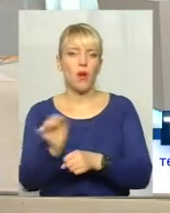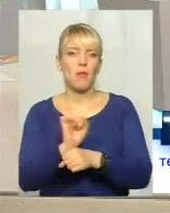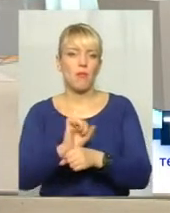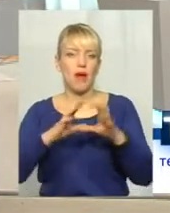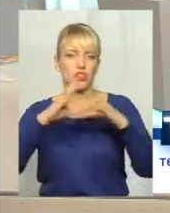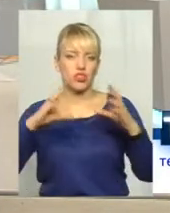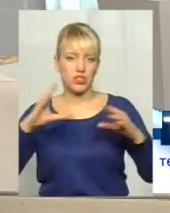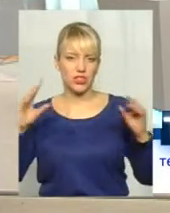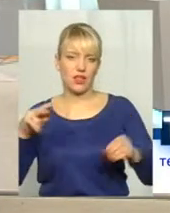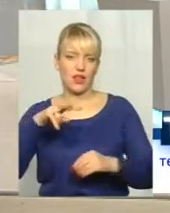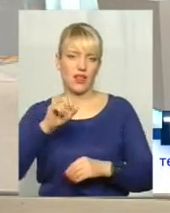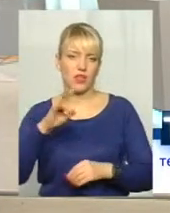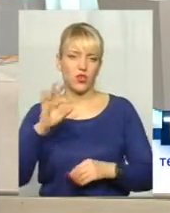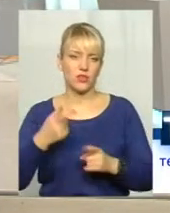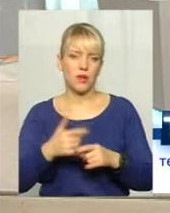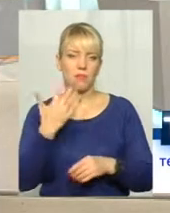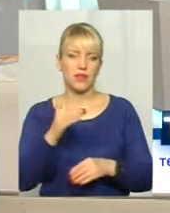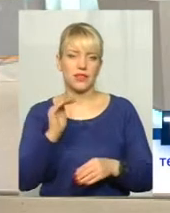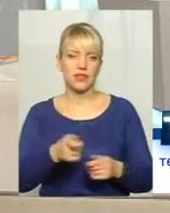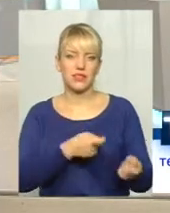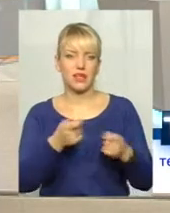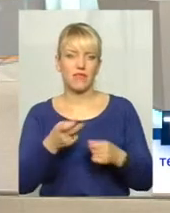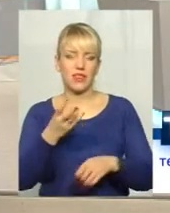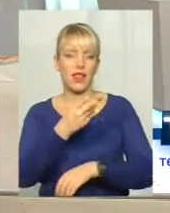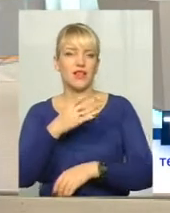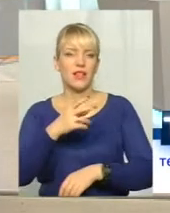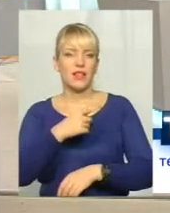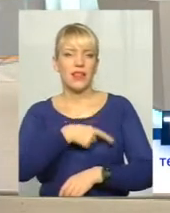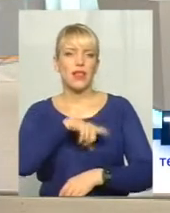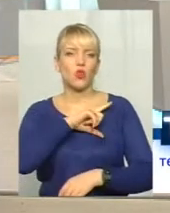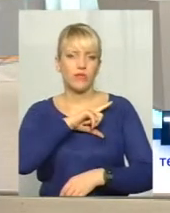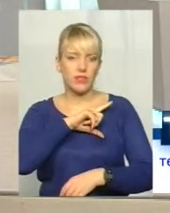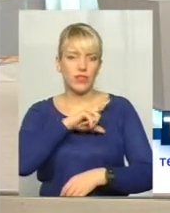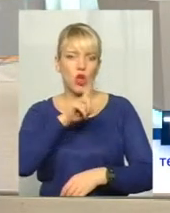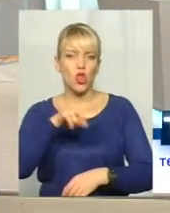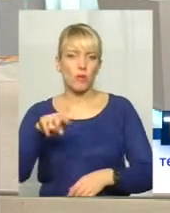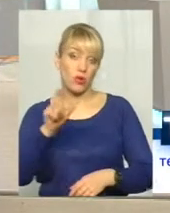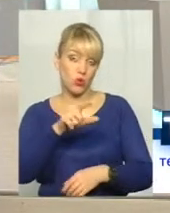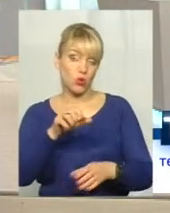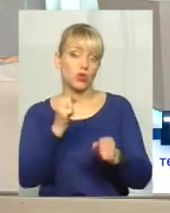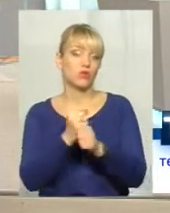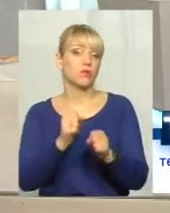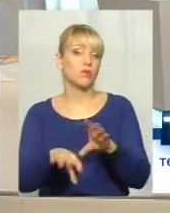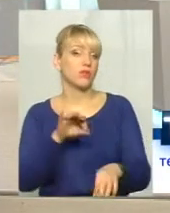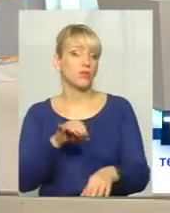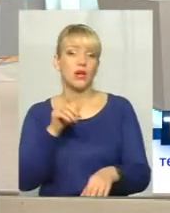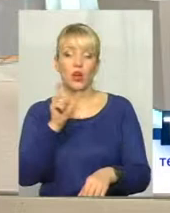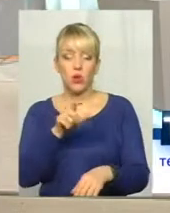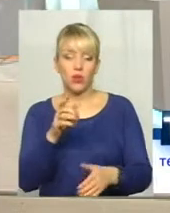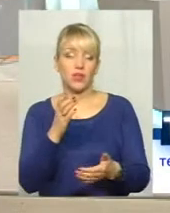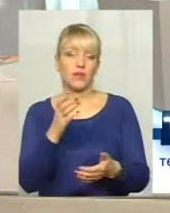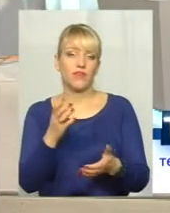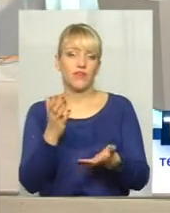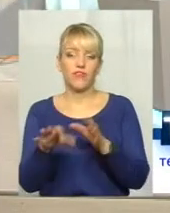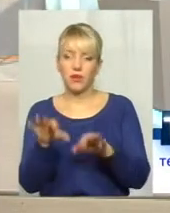якщо не помиляюсь, більше 75 тисяч завезено оце, на польських і литовських номерах. Тобто, ну, люди зробили свій вибір. У них є вибір купувати українське, і